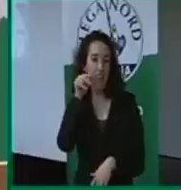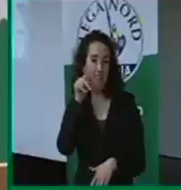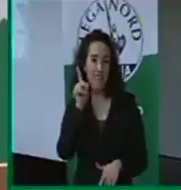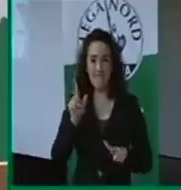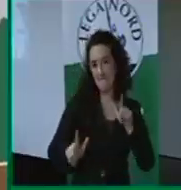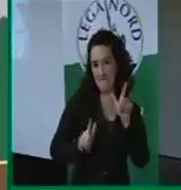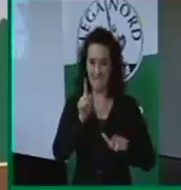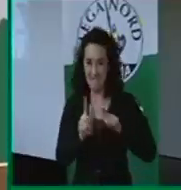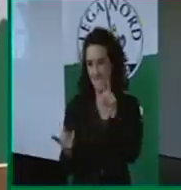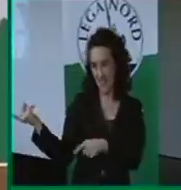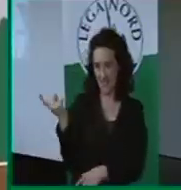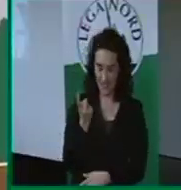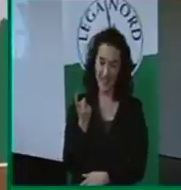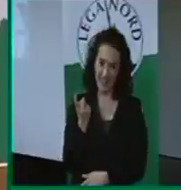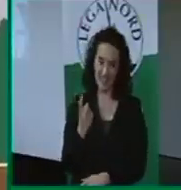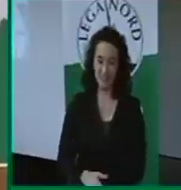difficile